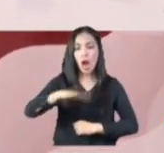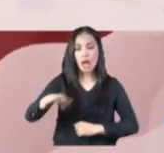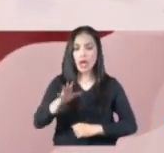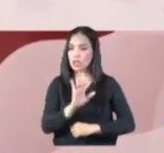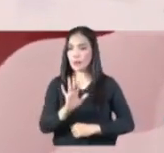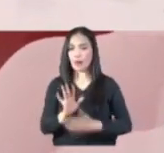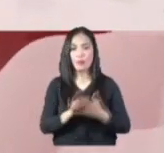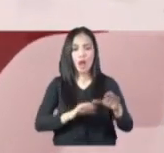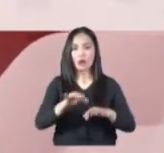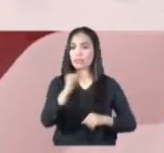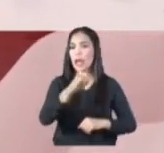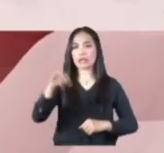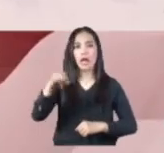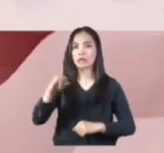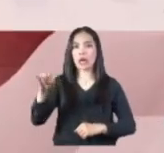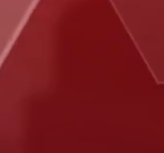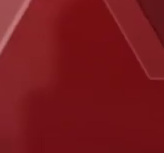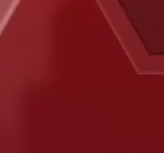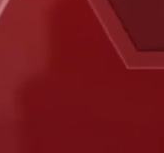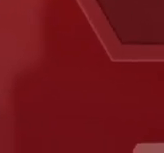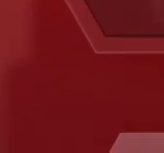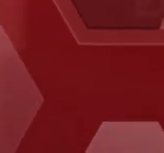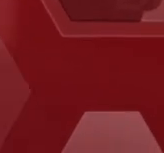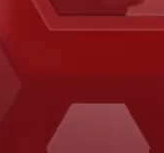banyak melakukan kesalahan fatal lagi